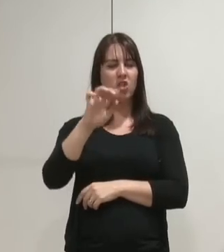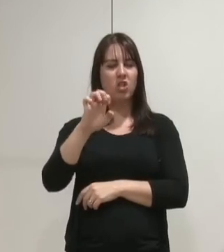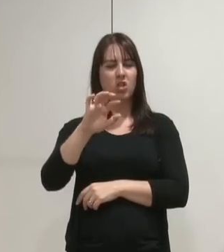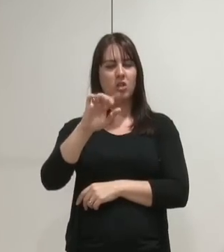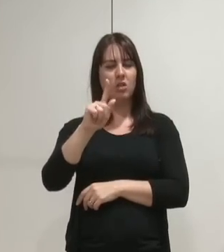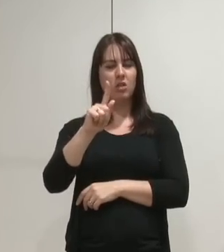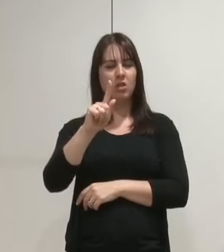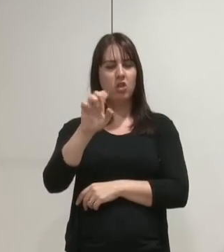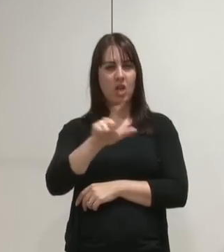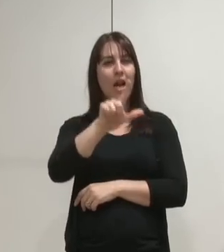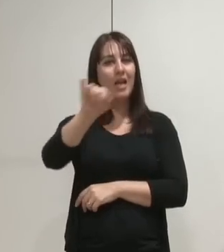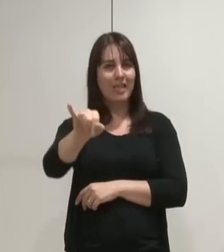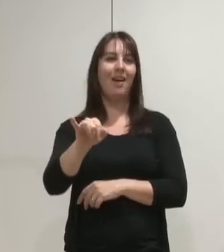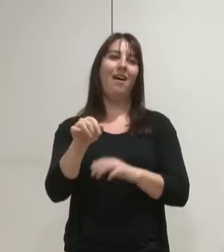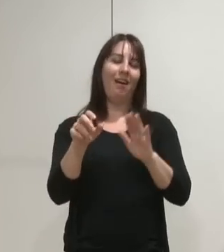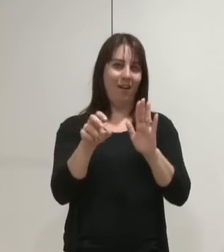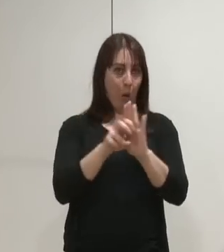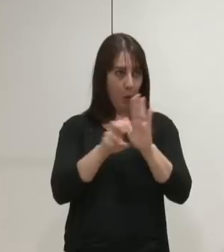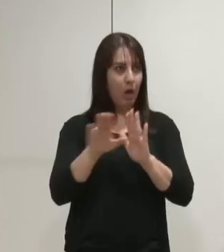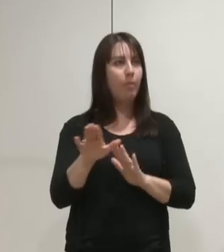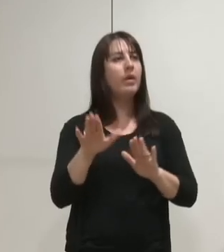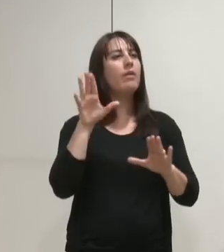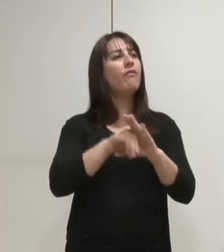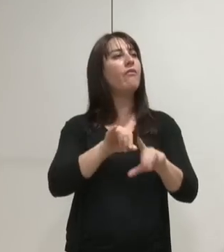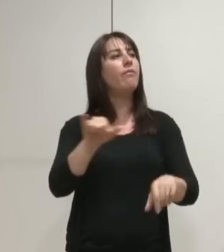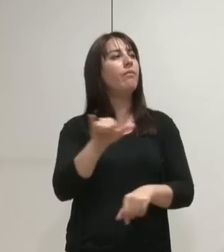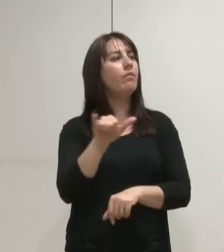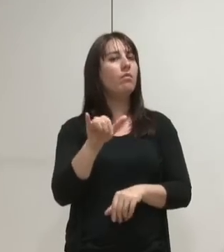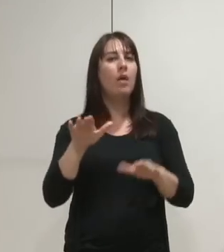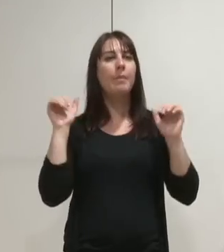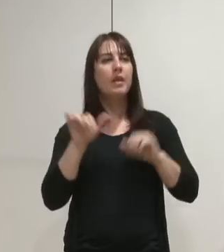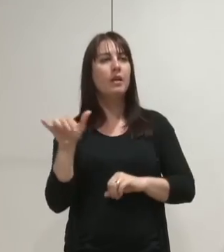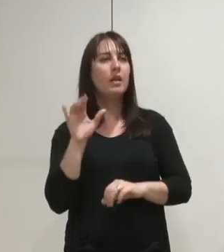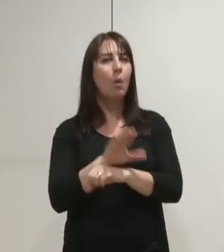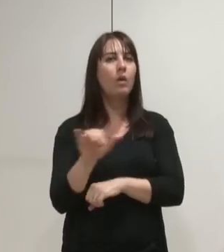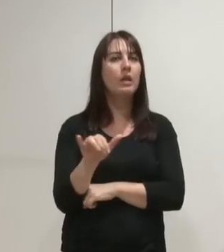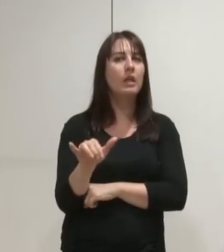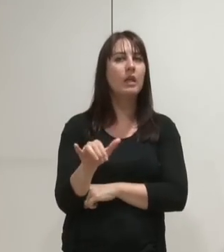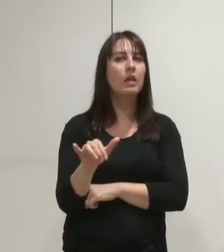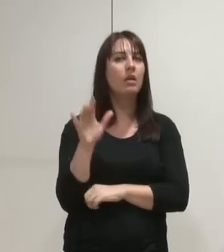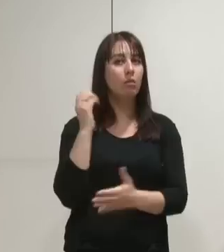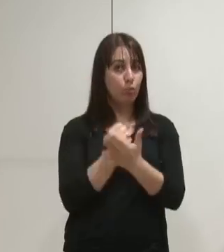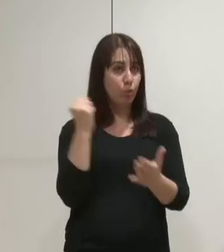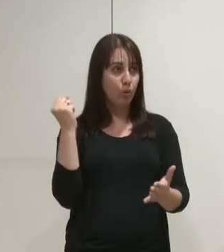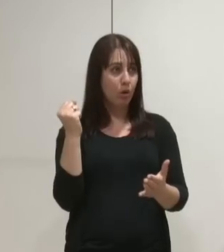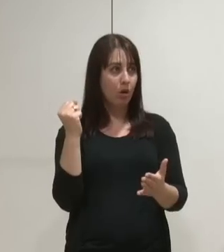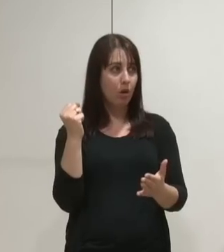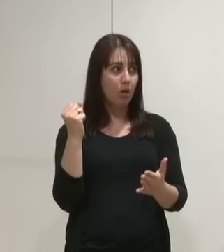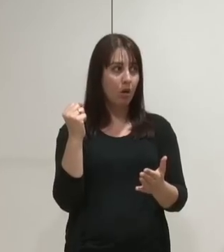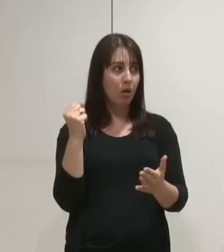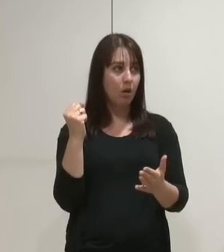ville de Grenoble qui ne prend pas part au vote qui s'abstient qui vote contre qui vote